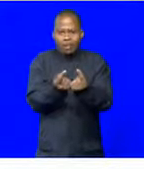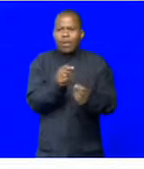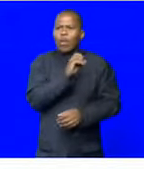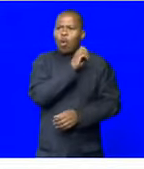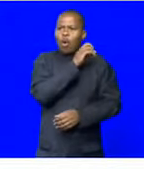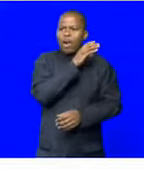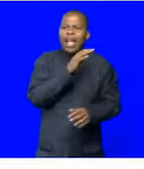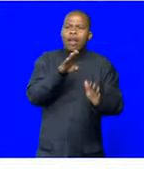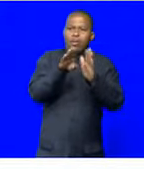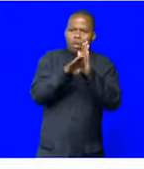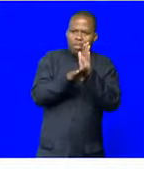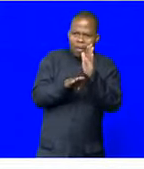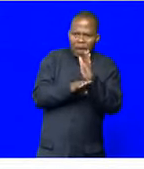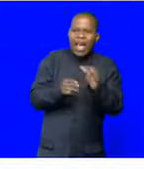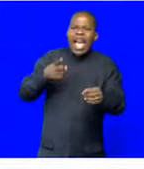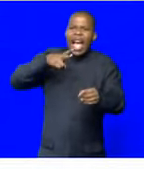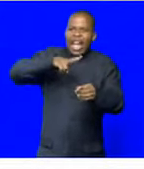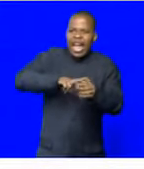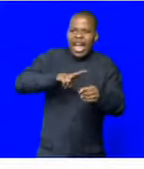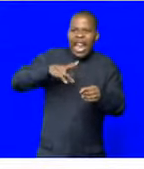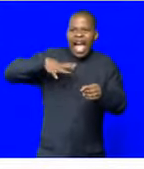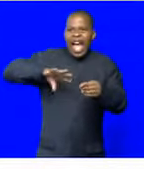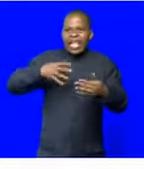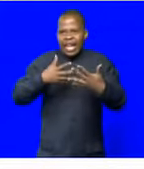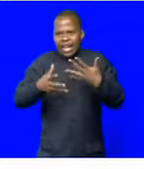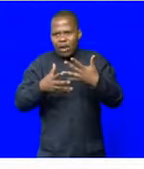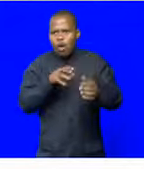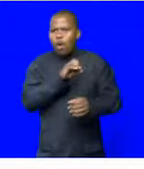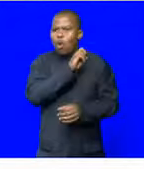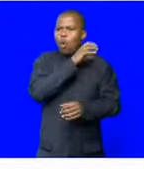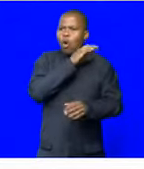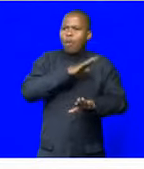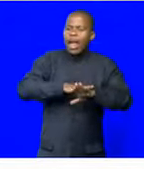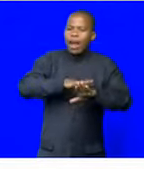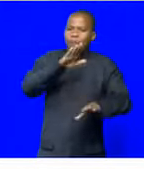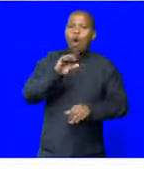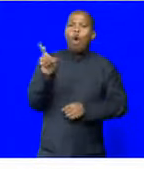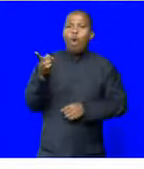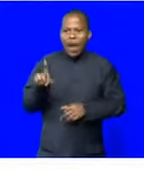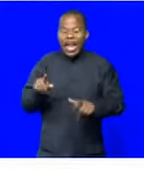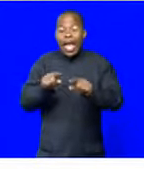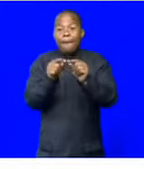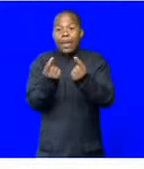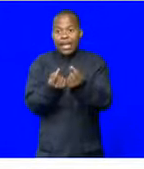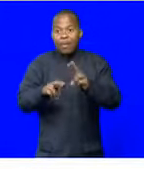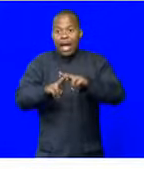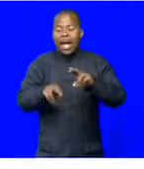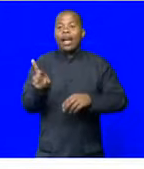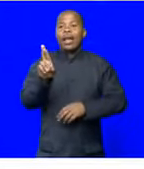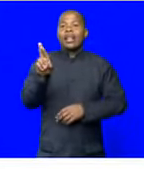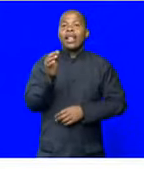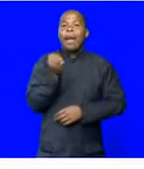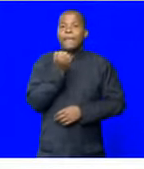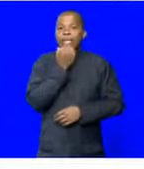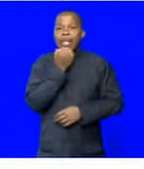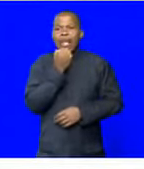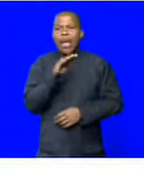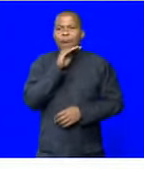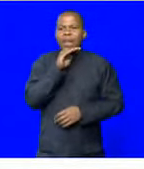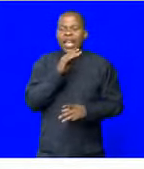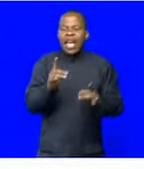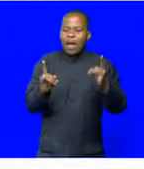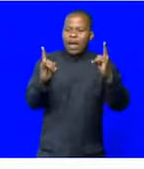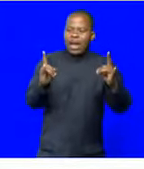ukukhala kwayo lapha nalapha lokunengi labakuvetile ukukhala ukuthi emacembu langaphasi kwalesifundza ede kahle